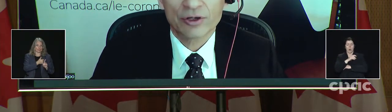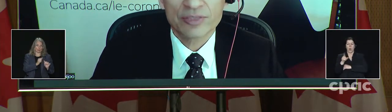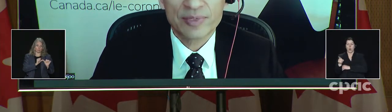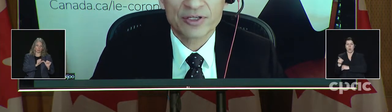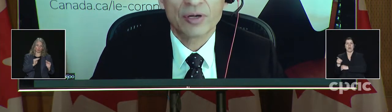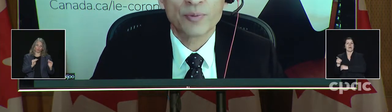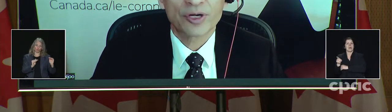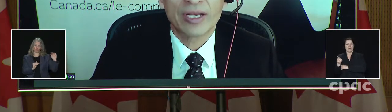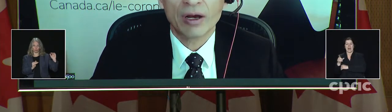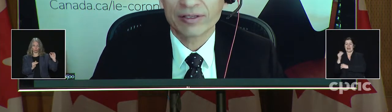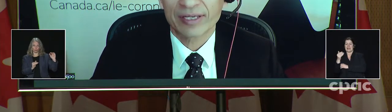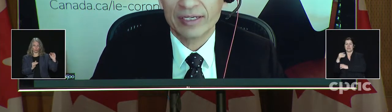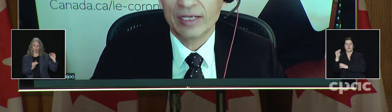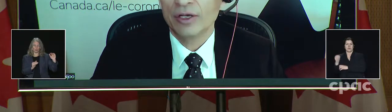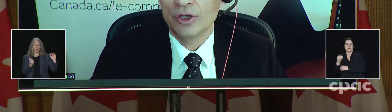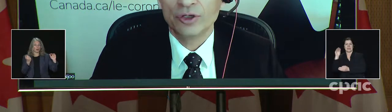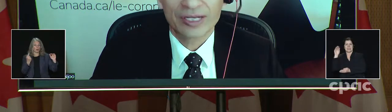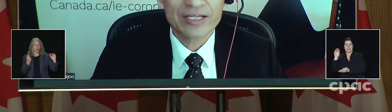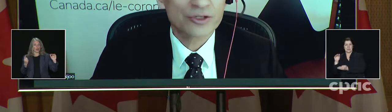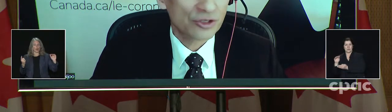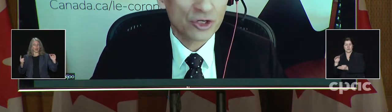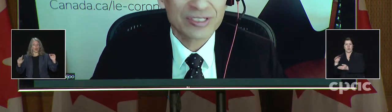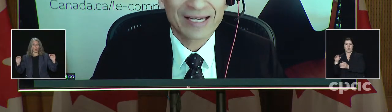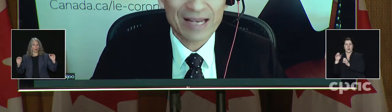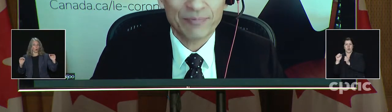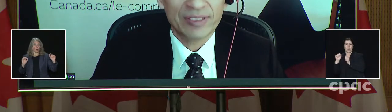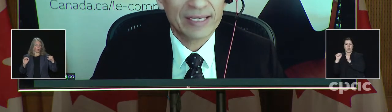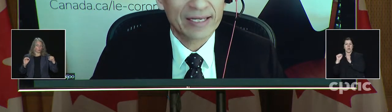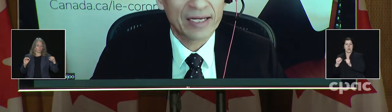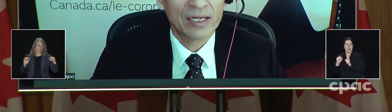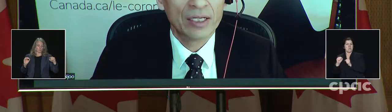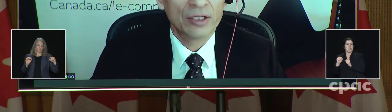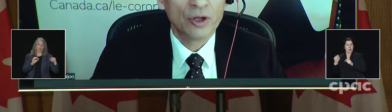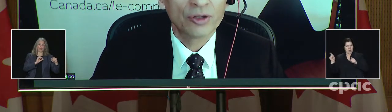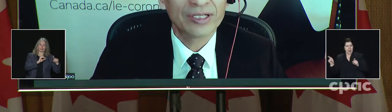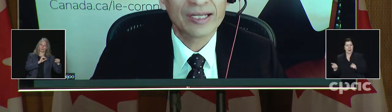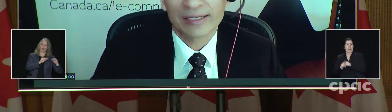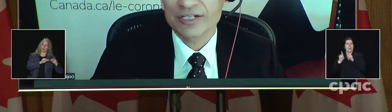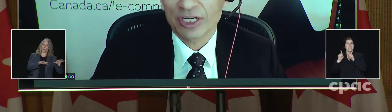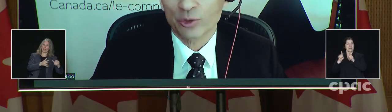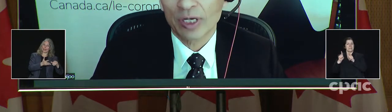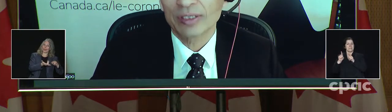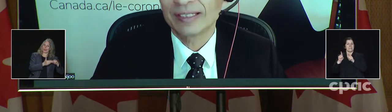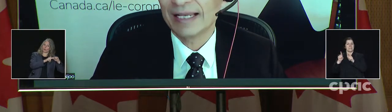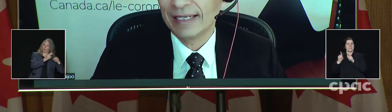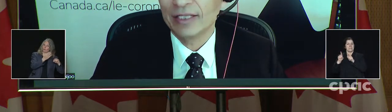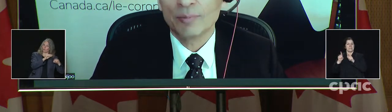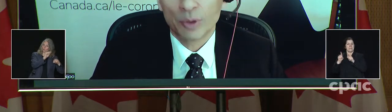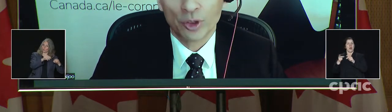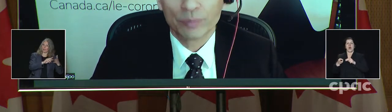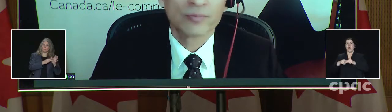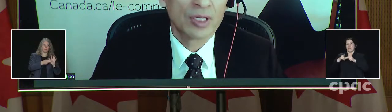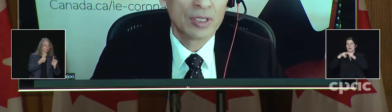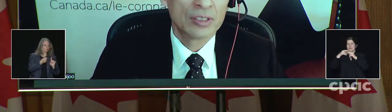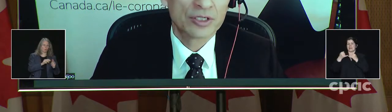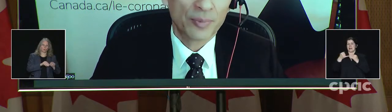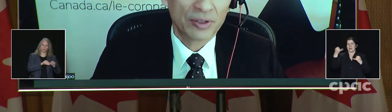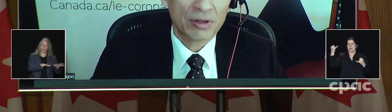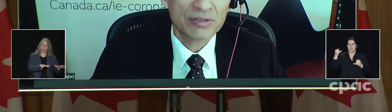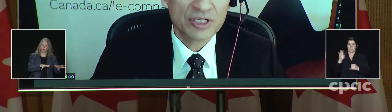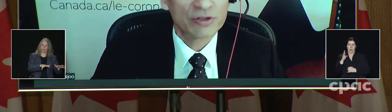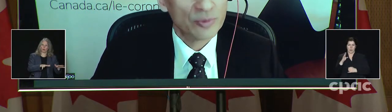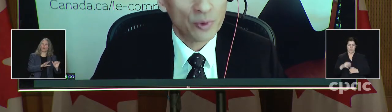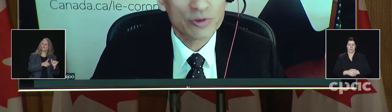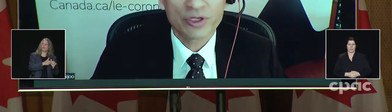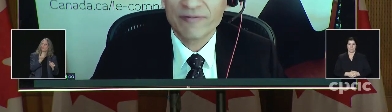la transmission pourrait entraîner une résurgence rapide des cas le long de la trajectoire de la ligne bleue.